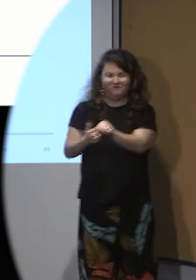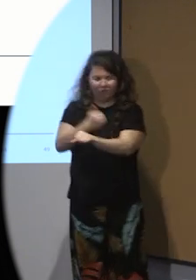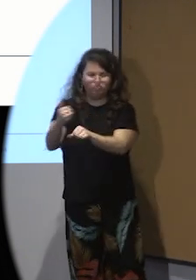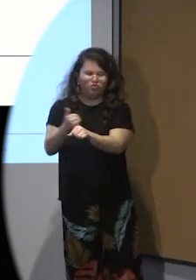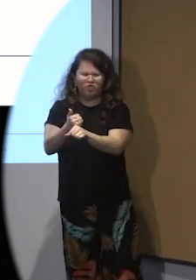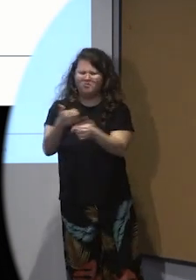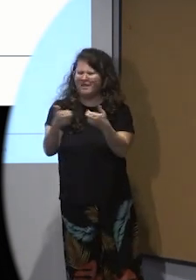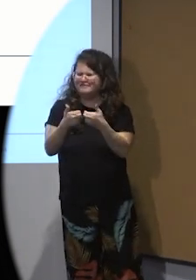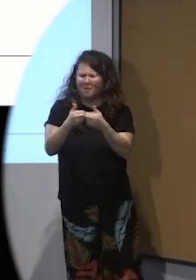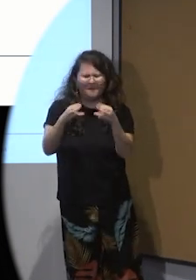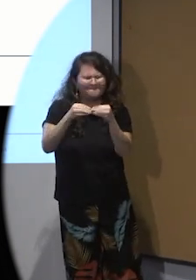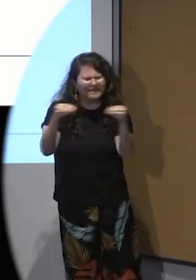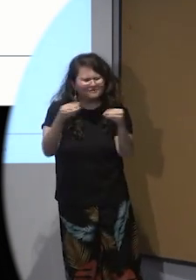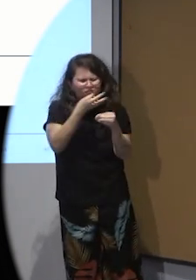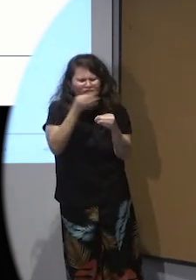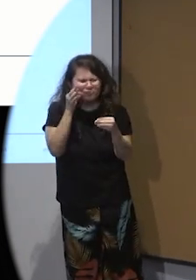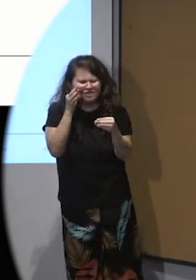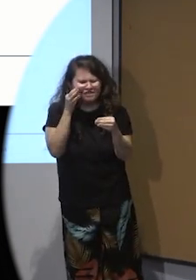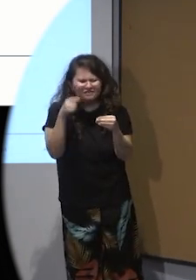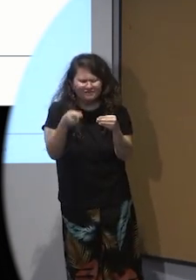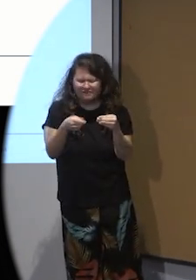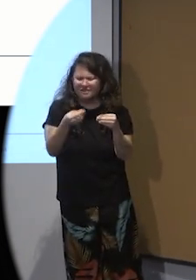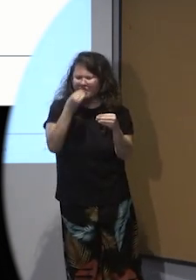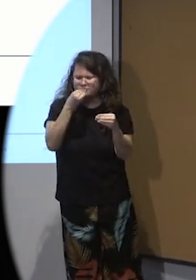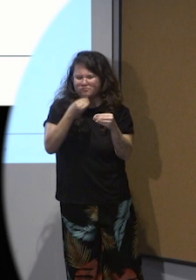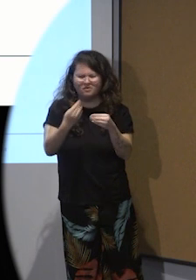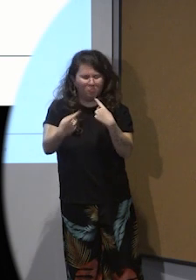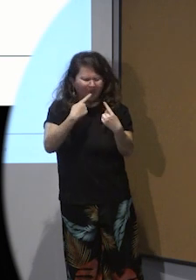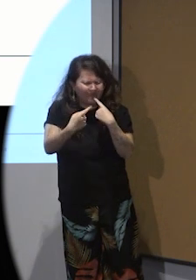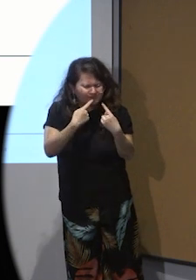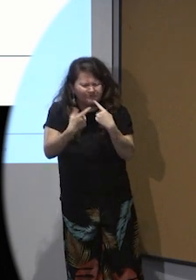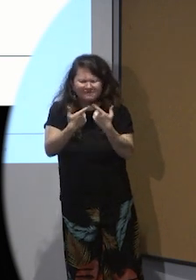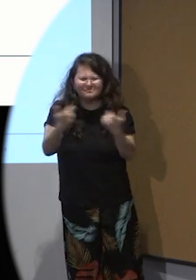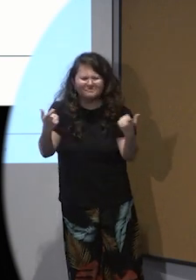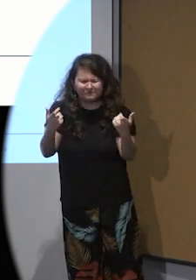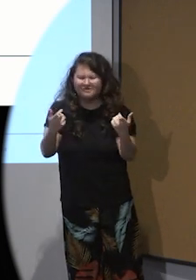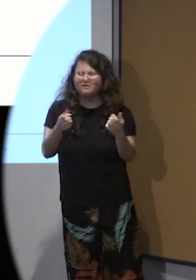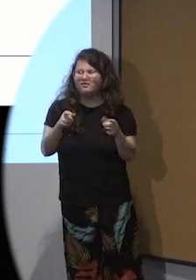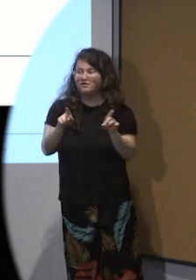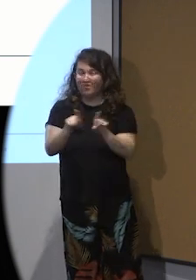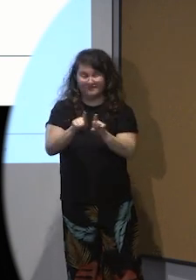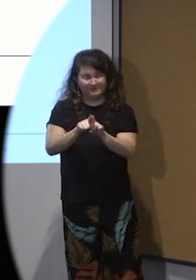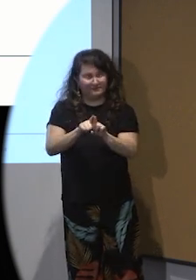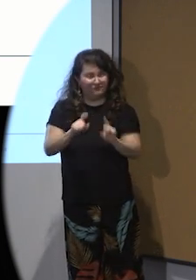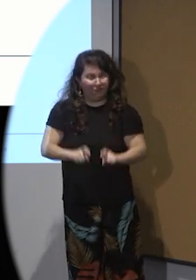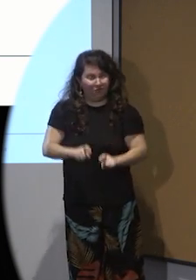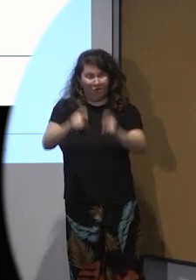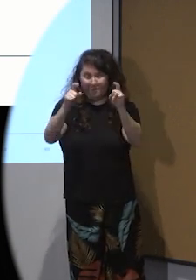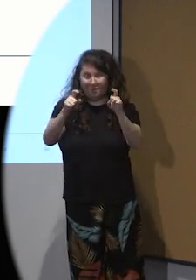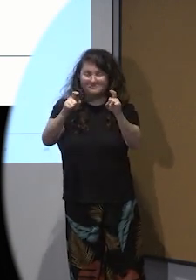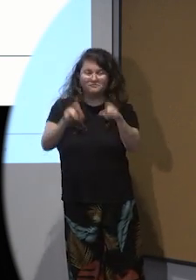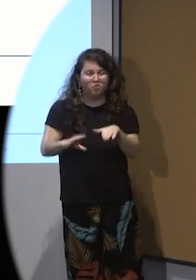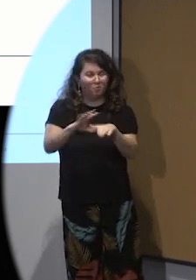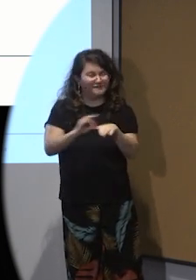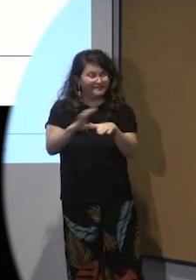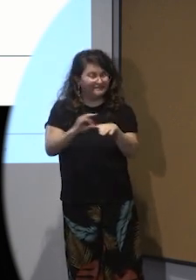pâtes de fruits, par exemple des pâtes, des choses comme ça. Il faut aussi augmenter l'apport en protéines. Le but, justement,